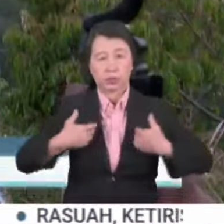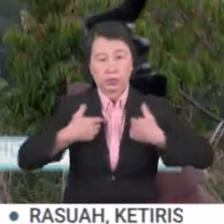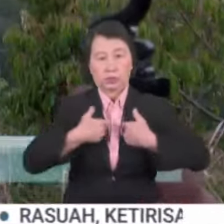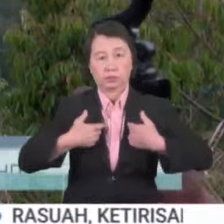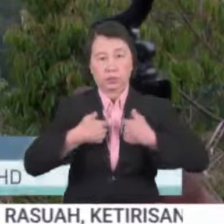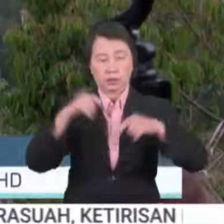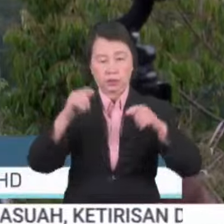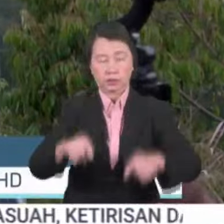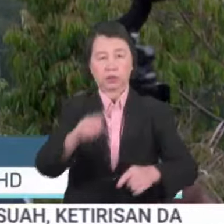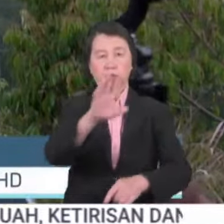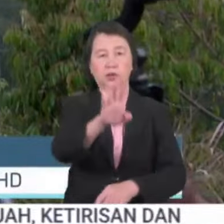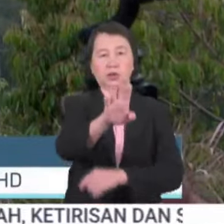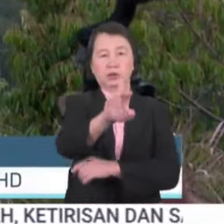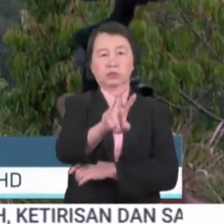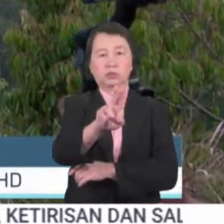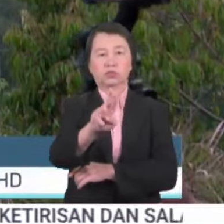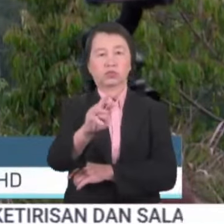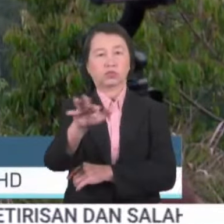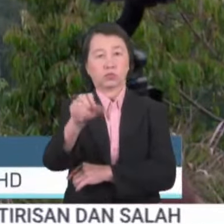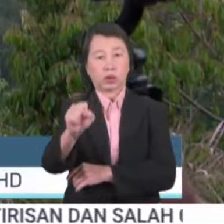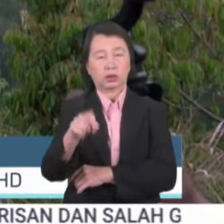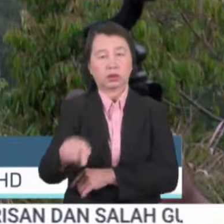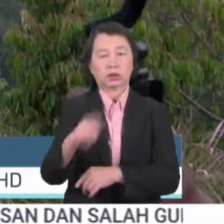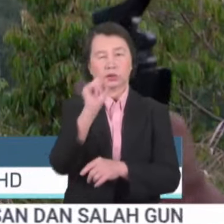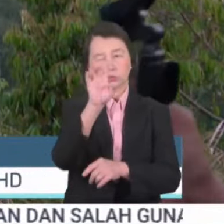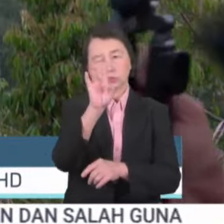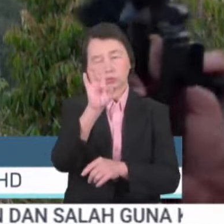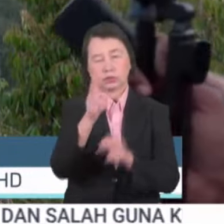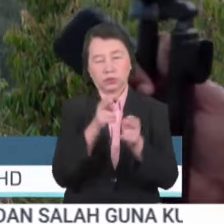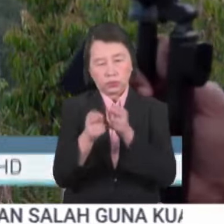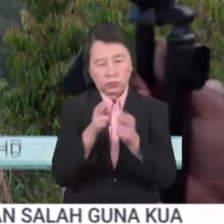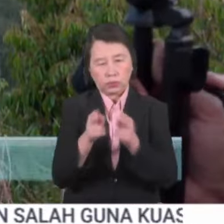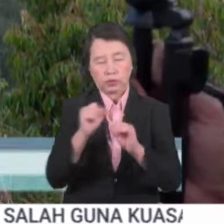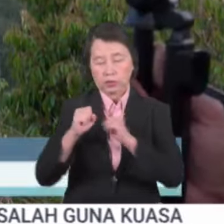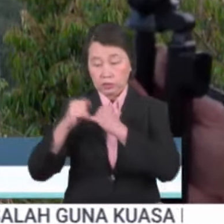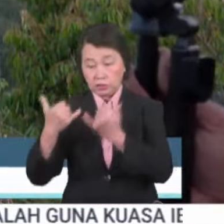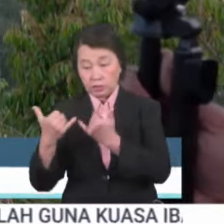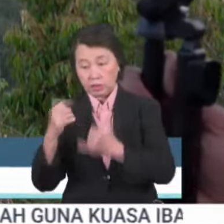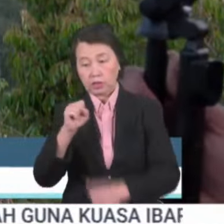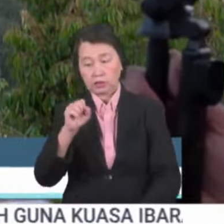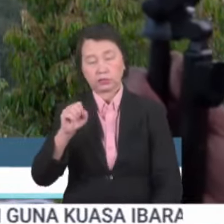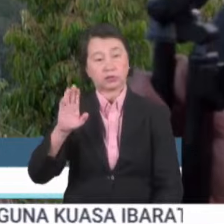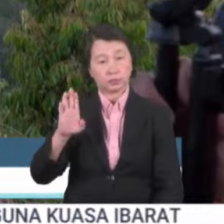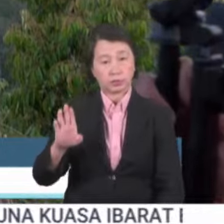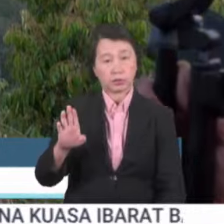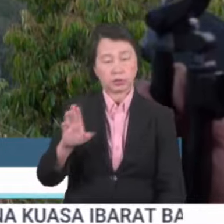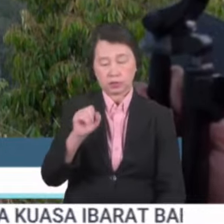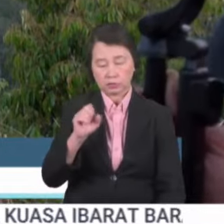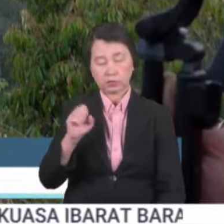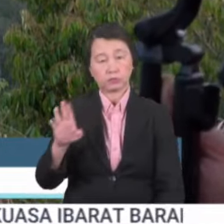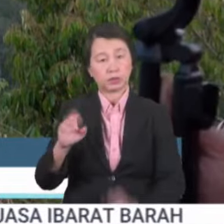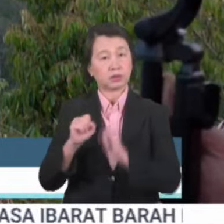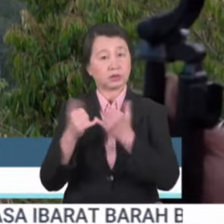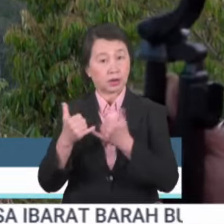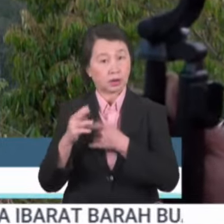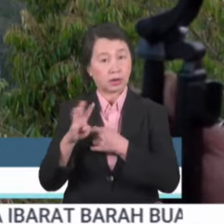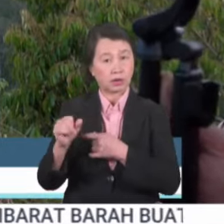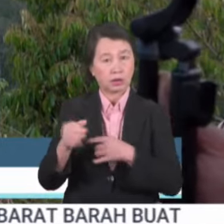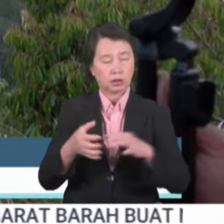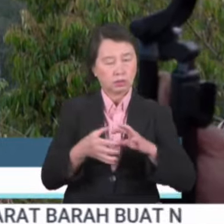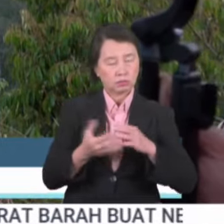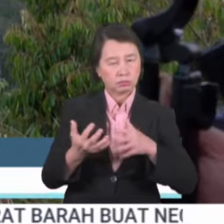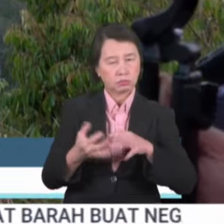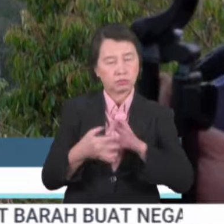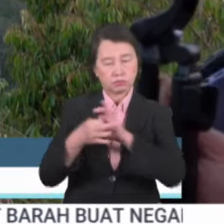di Brumas ni adalah salah satu usaha syarikat kami Sabah Softwood Berhad dan kolaborasi